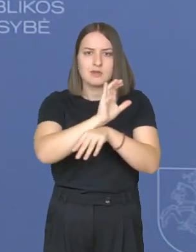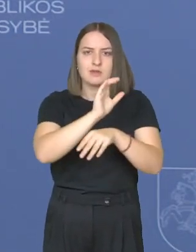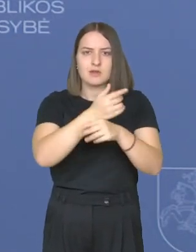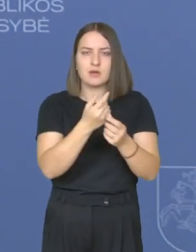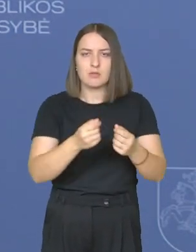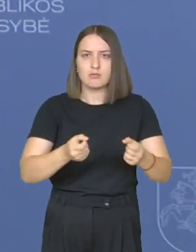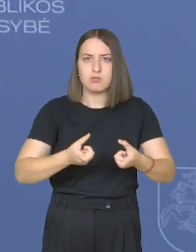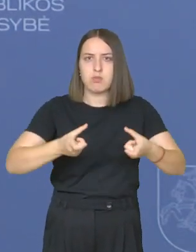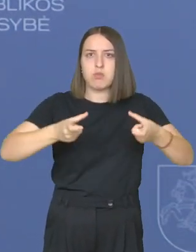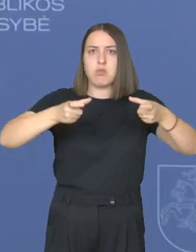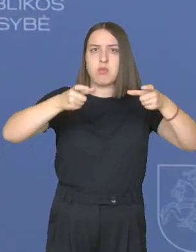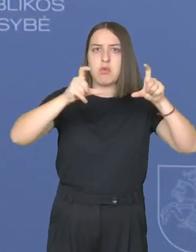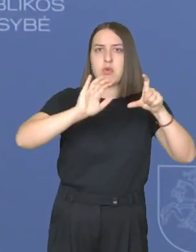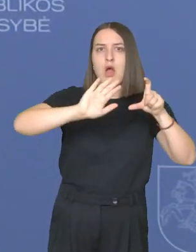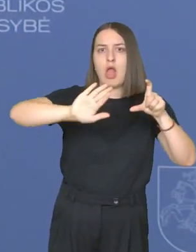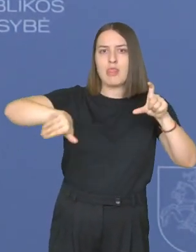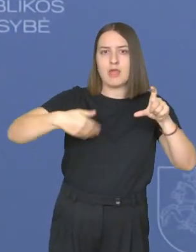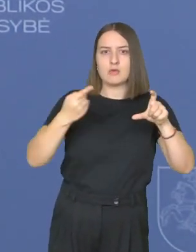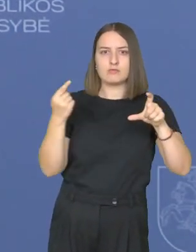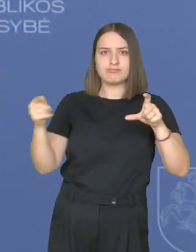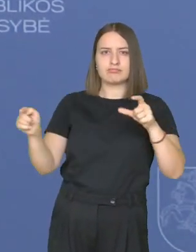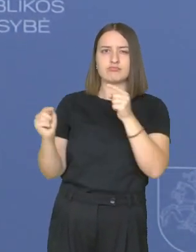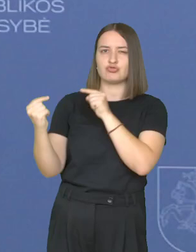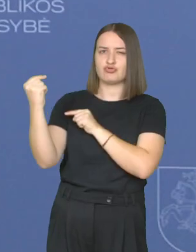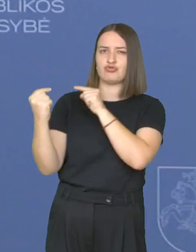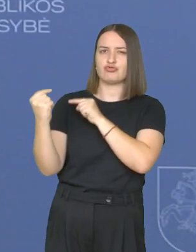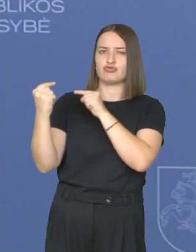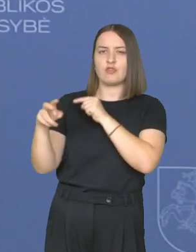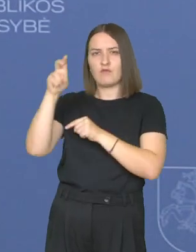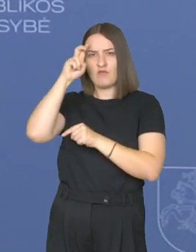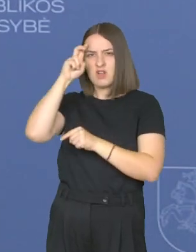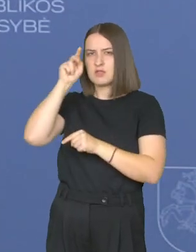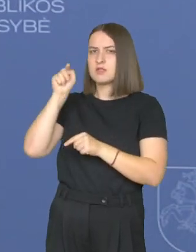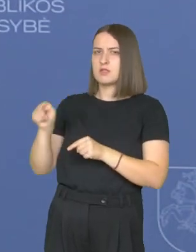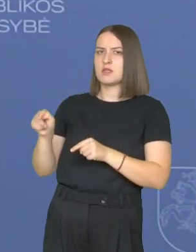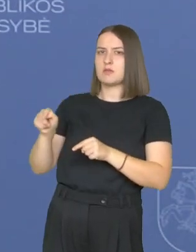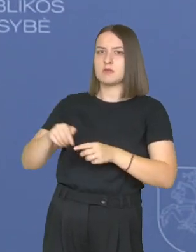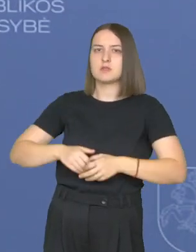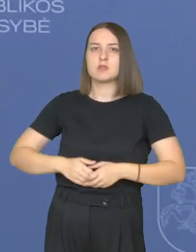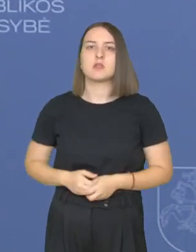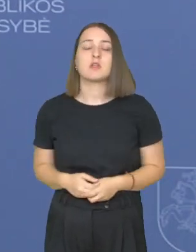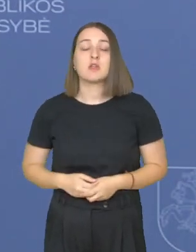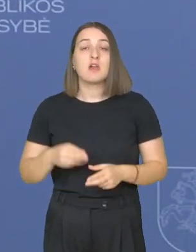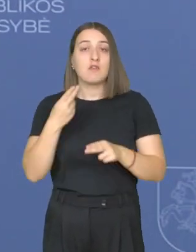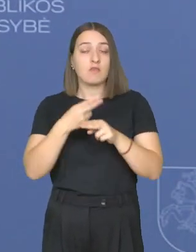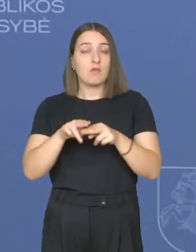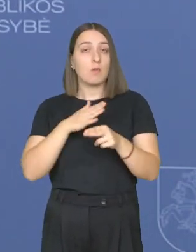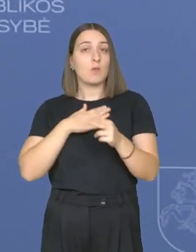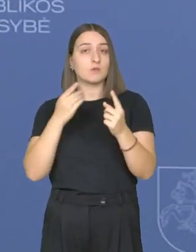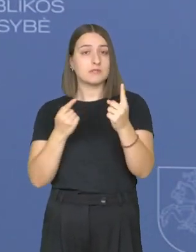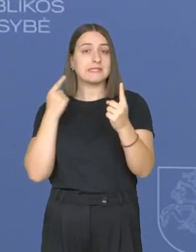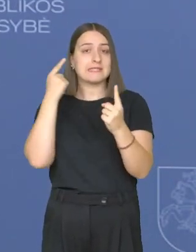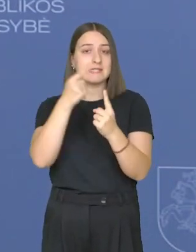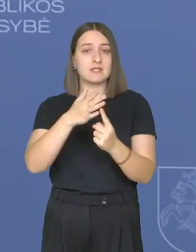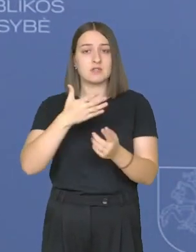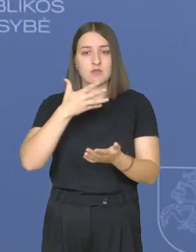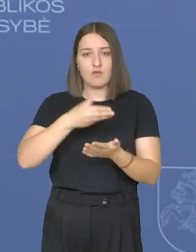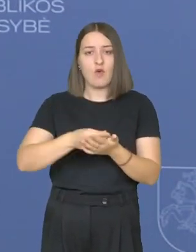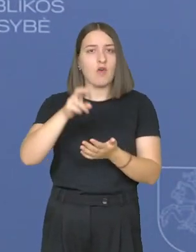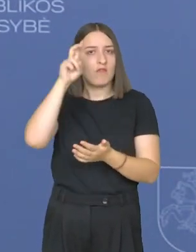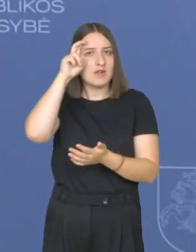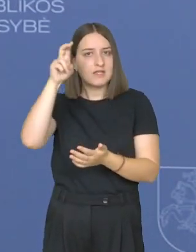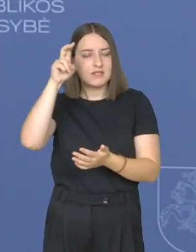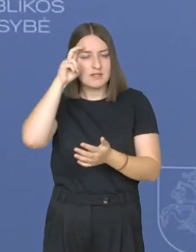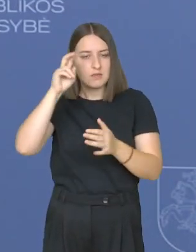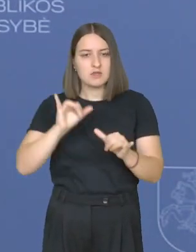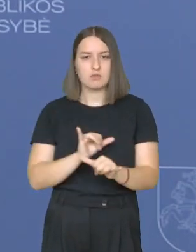demokratijos būtų kuo geriau apginkluotos tuo tikslu stipriname savo gynybos pramonę ir šita partnerystė taip pat leis